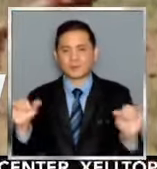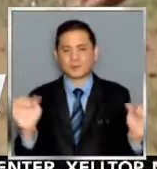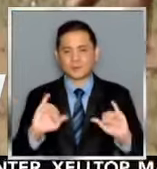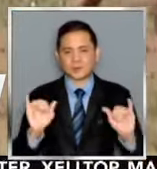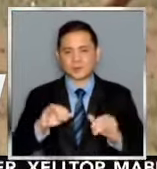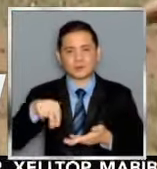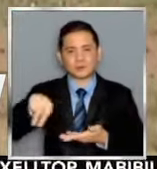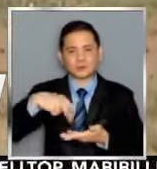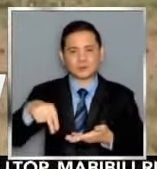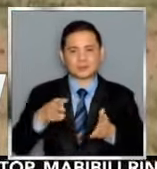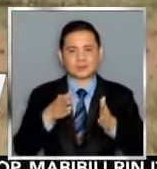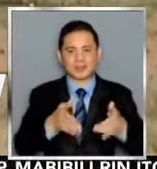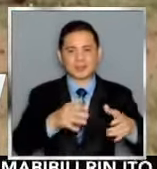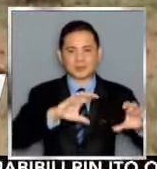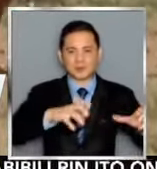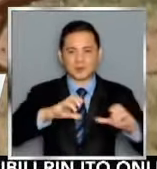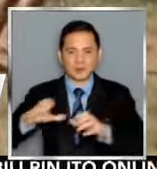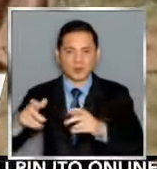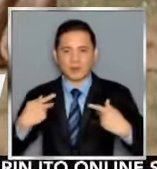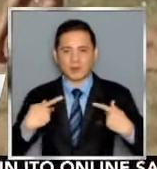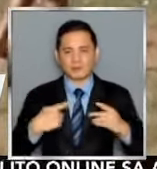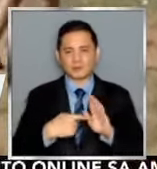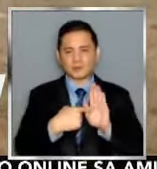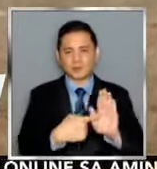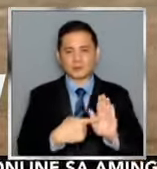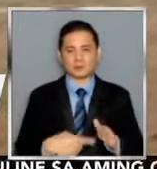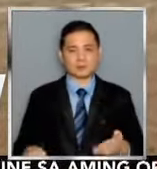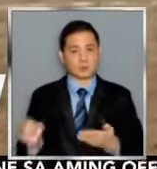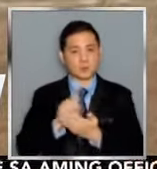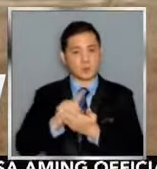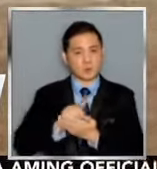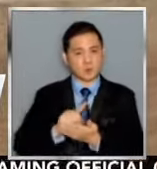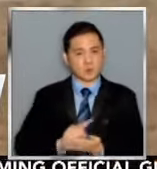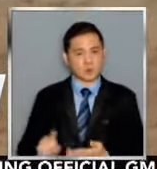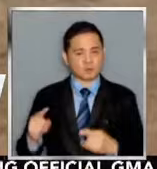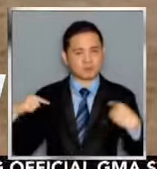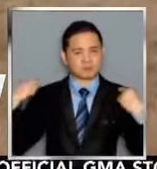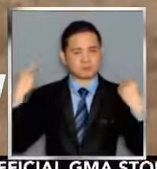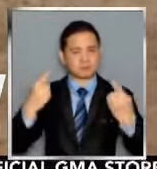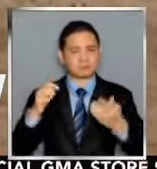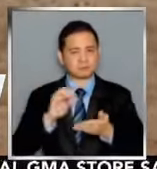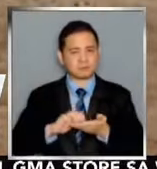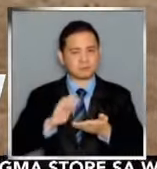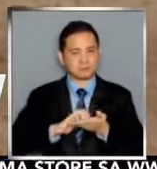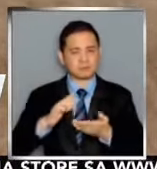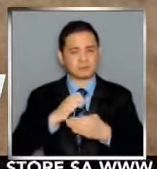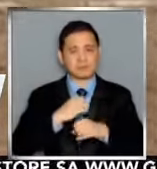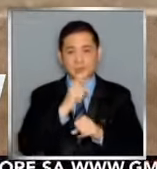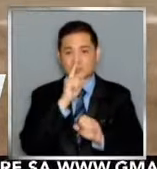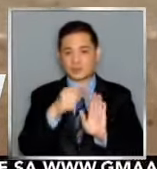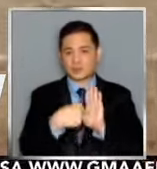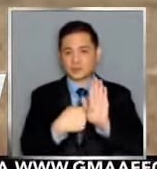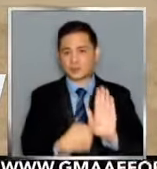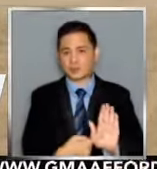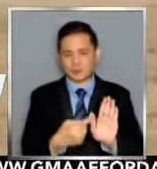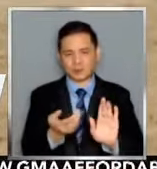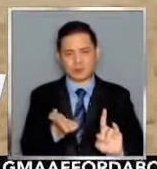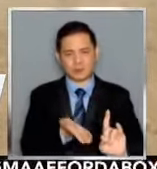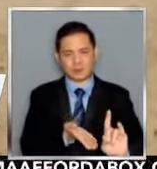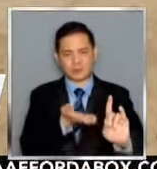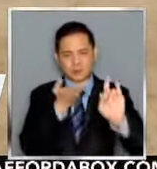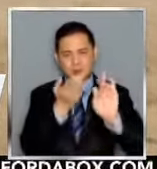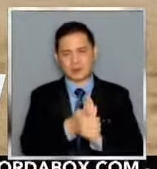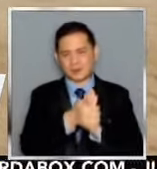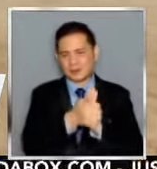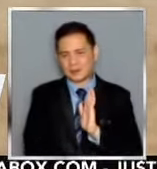Sabi ng mga kalahok, ilang linggo raw silang nag-ensayo para maipakita ang galing at talento nila.